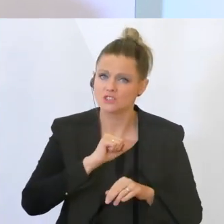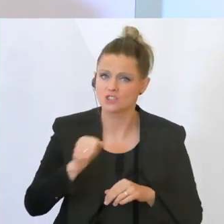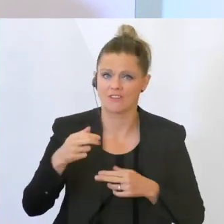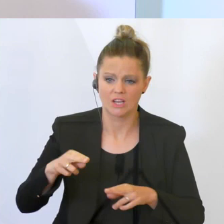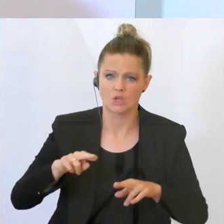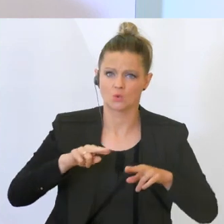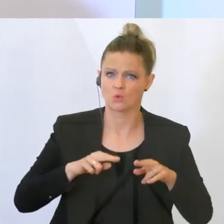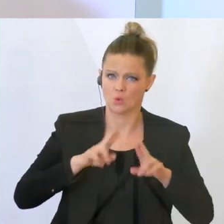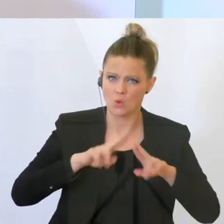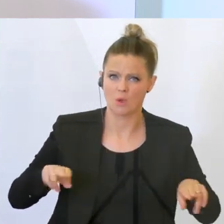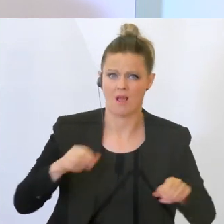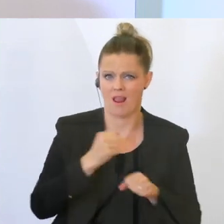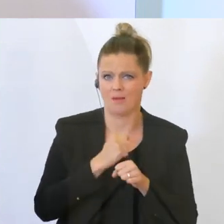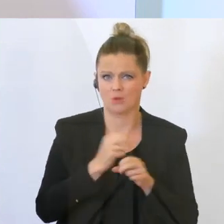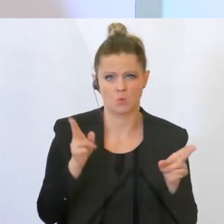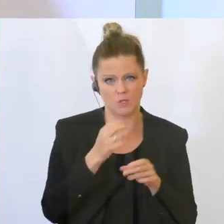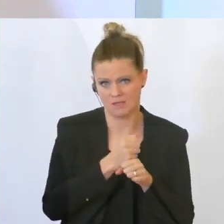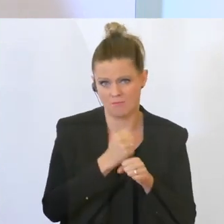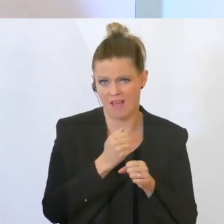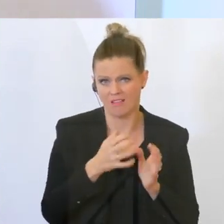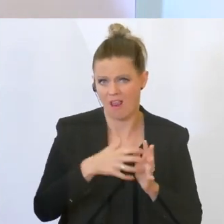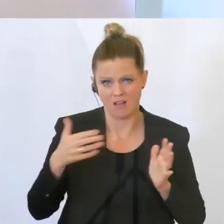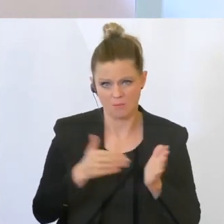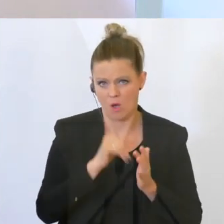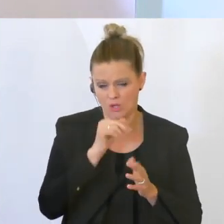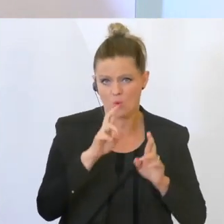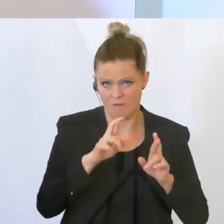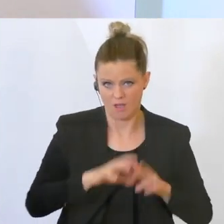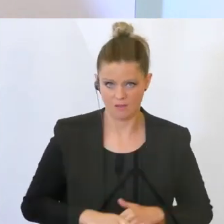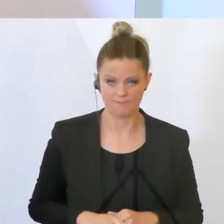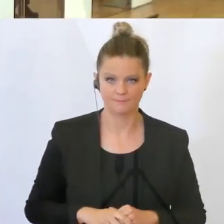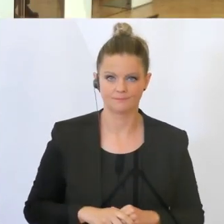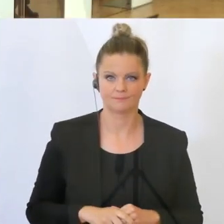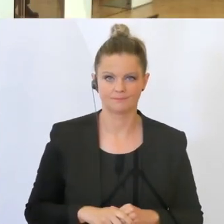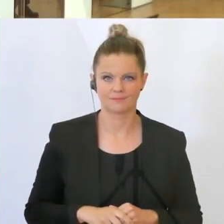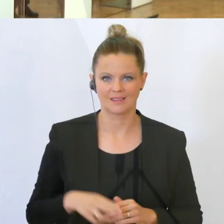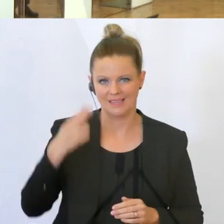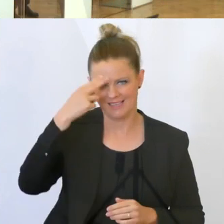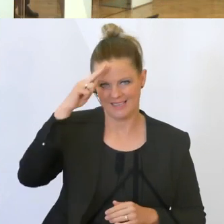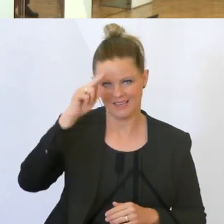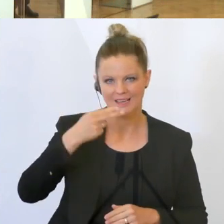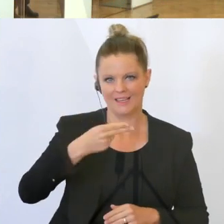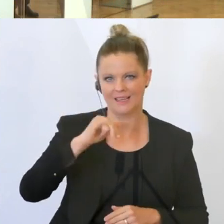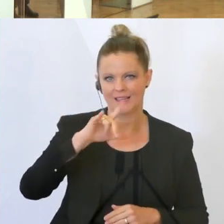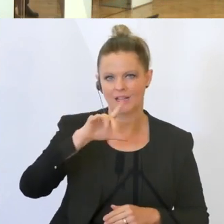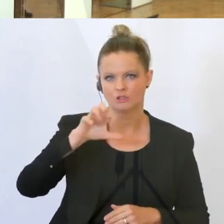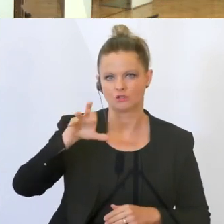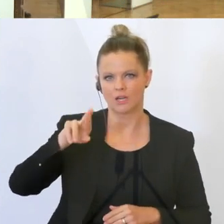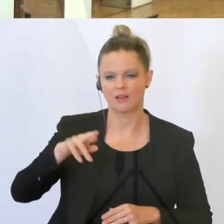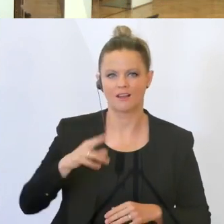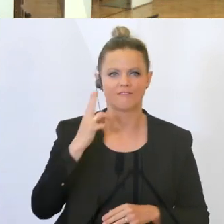wieder aus der Kurzarbeit rauskommen. Danke. Dankeschön. Herr Sebastian Hilscher von der Firma Overtech,